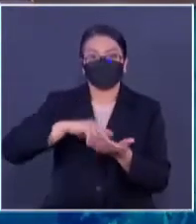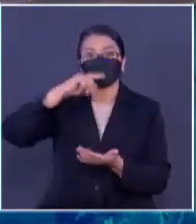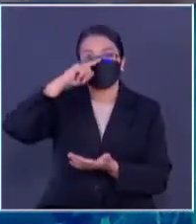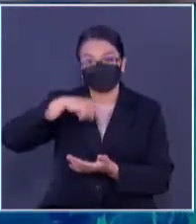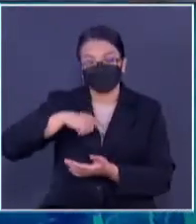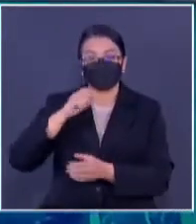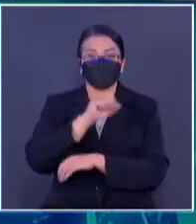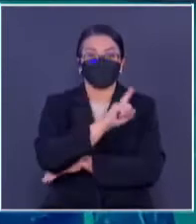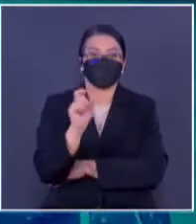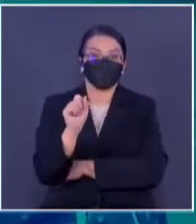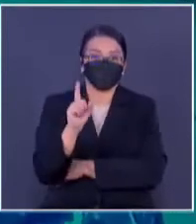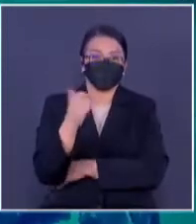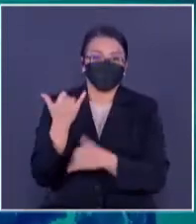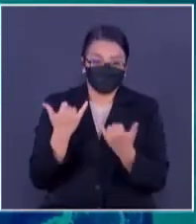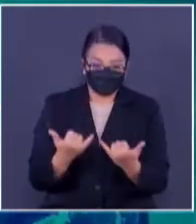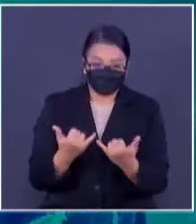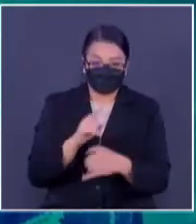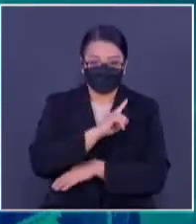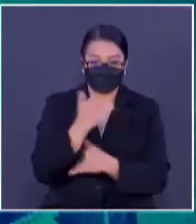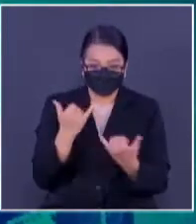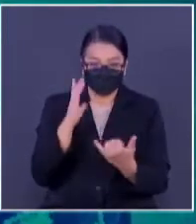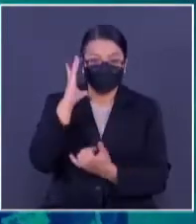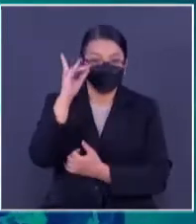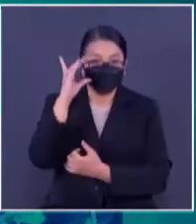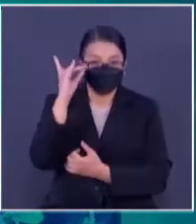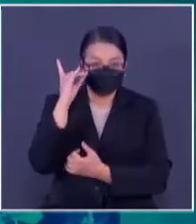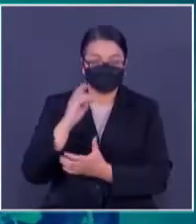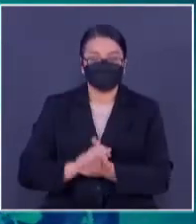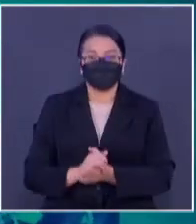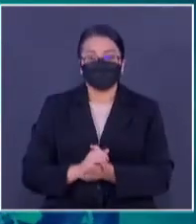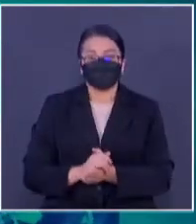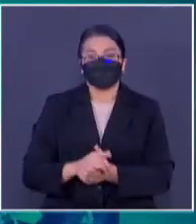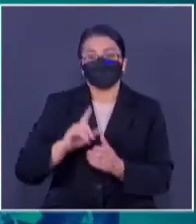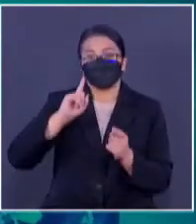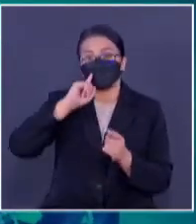ล้วนะล็อตแรกจะส่งแล้ววันศุกร์นี้นะครับ ส่วนล็อตที่2ก็จะส่งวันจัน